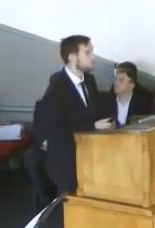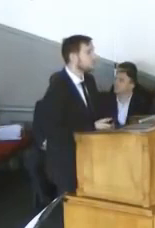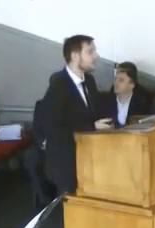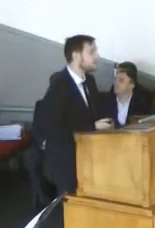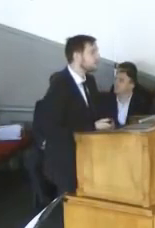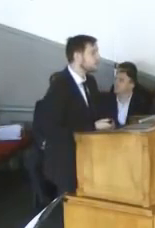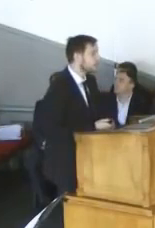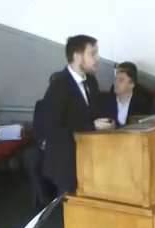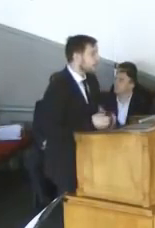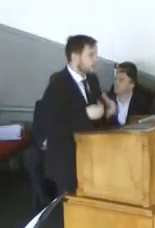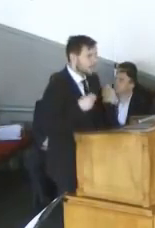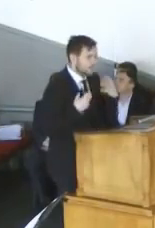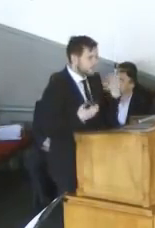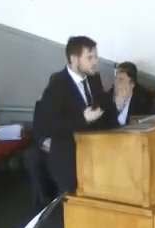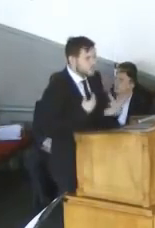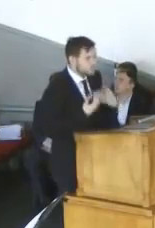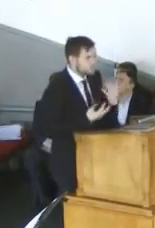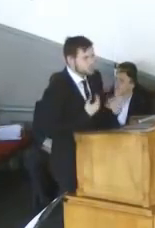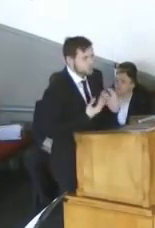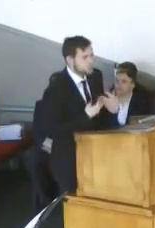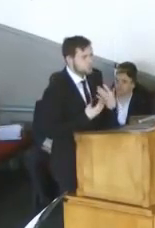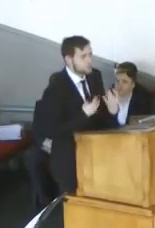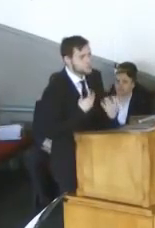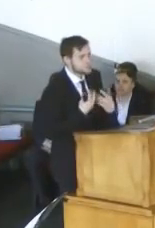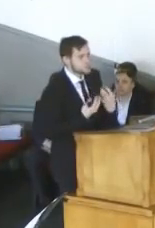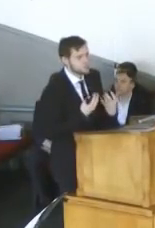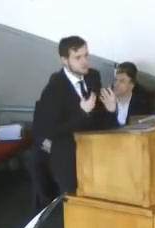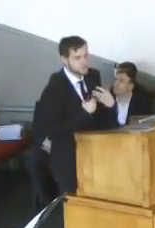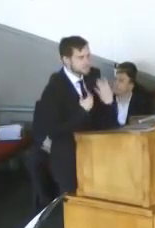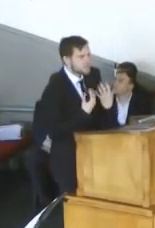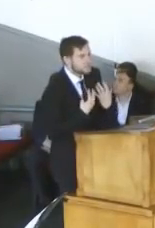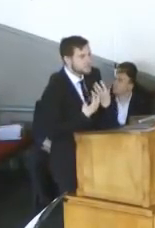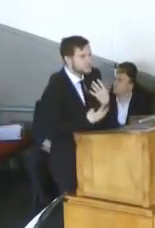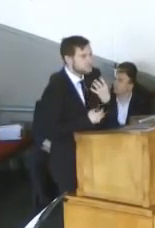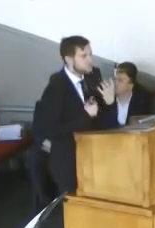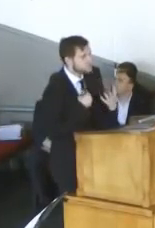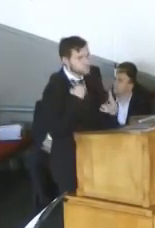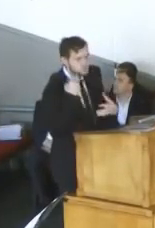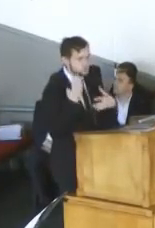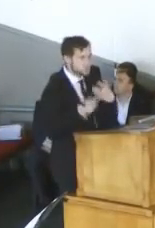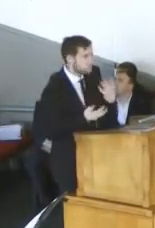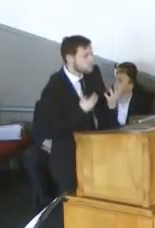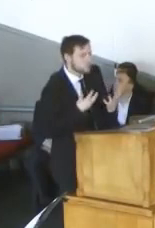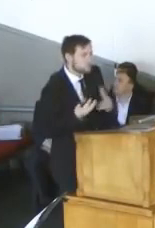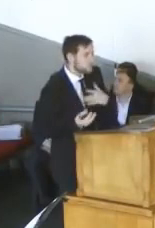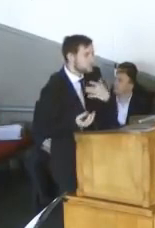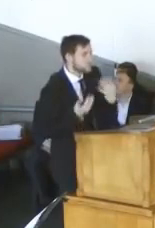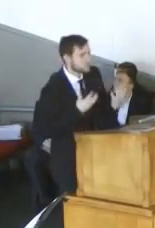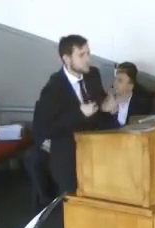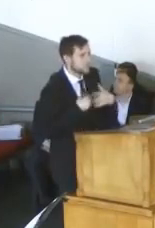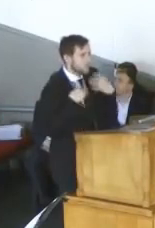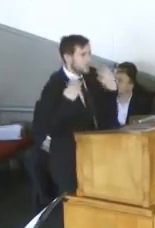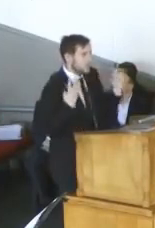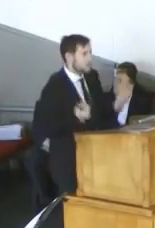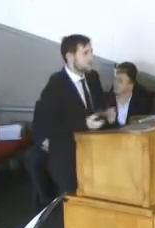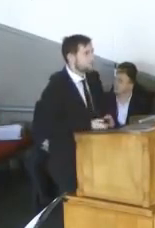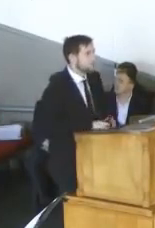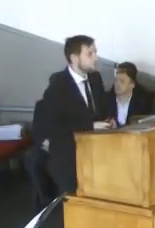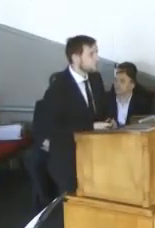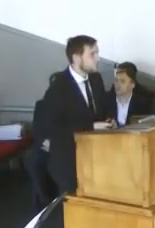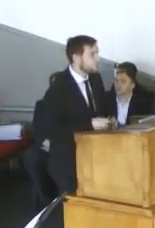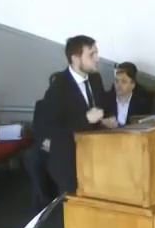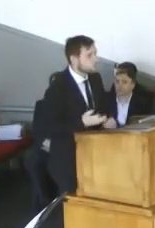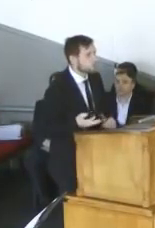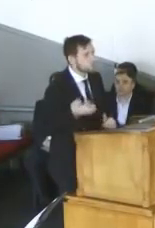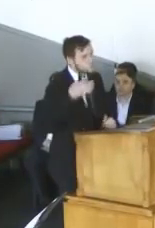були налякані, ми не знаємо, що відбувалось з ними всередині, ті думки, можливо, їх були